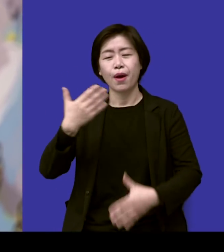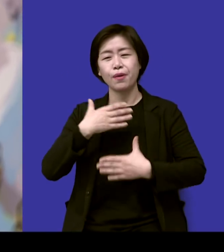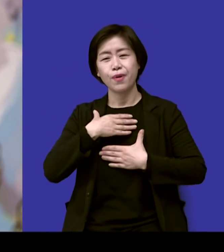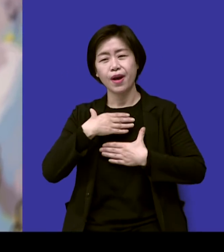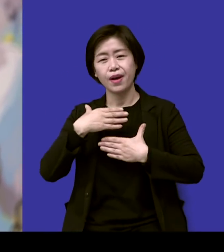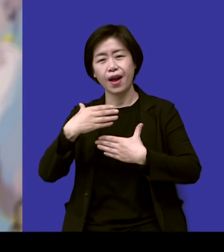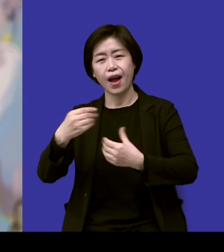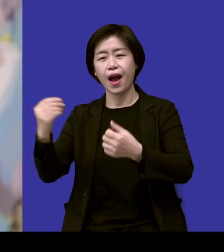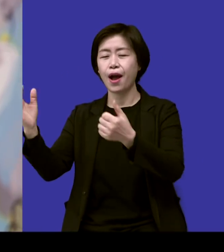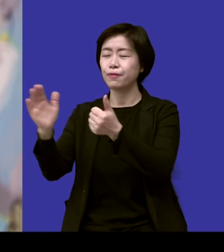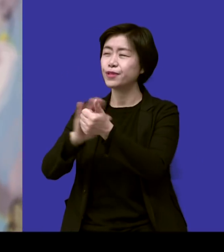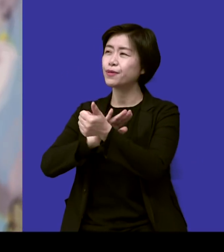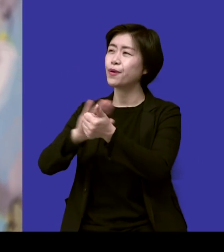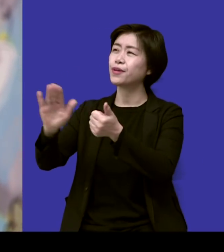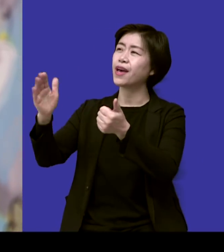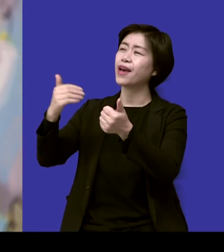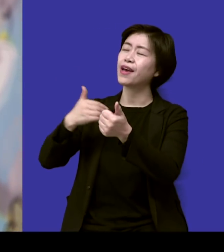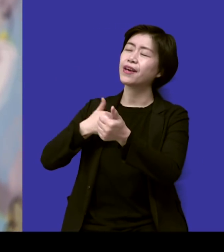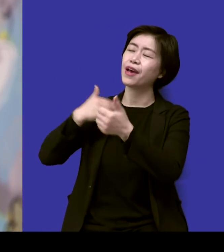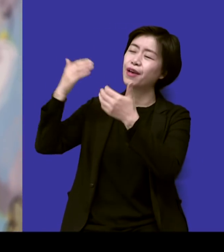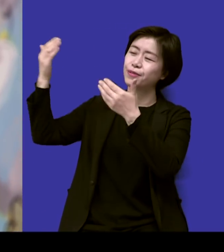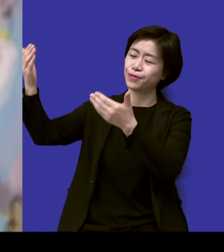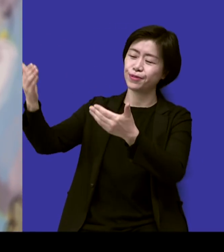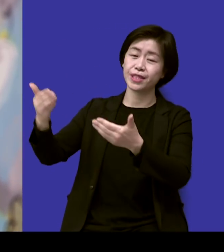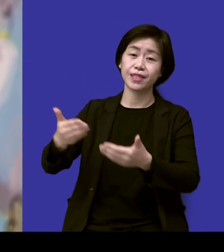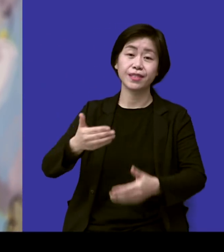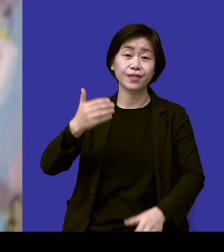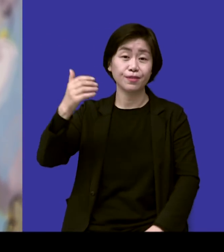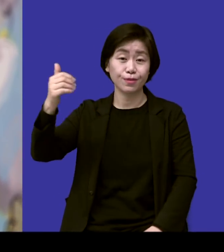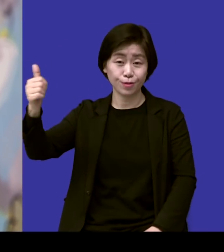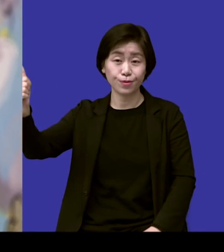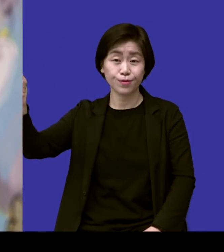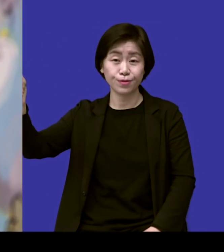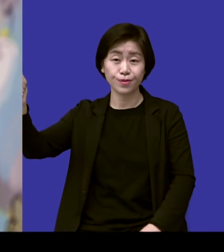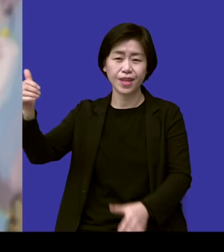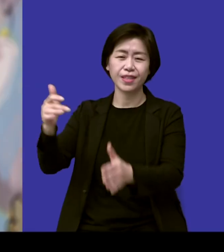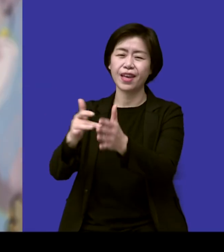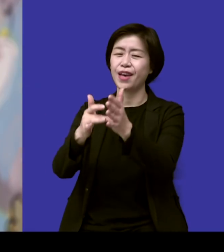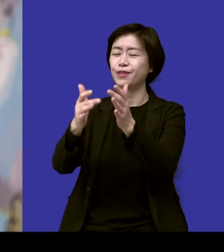참된 평안과 위로 내게 주신 주